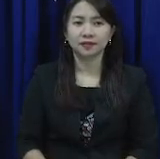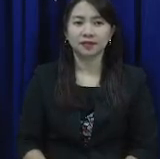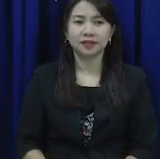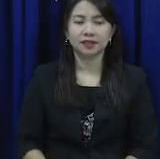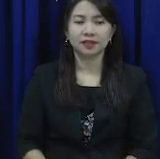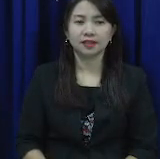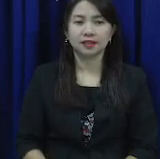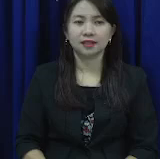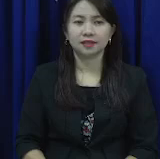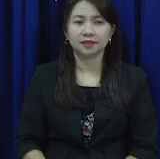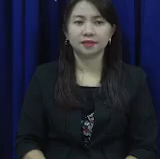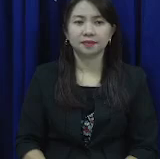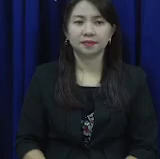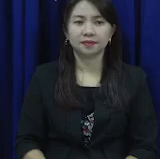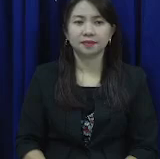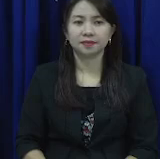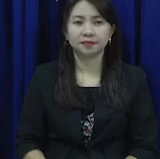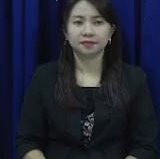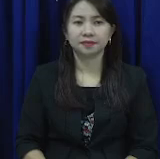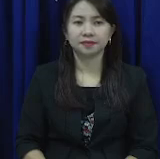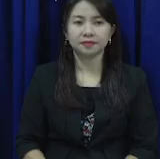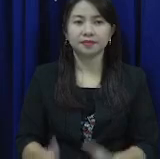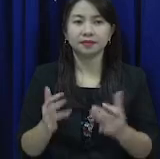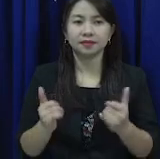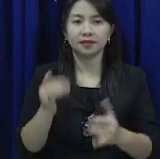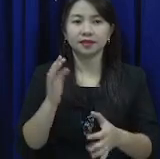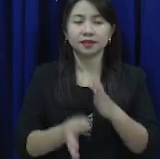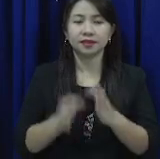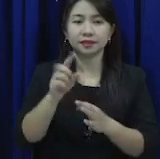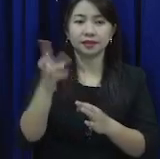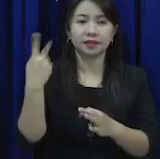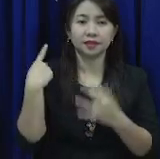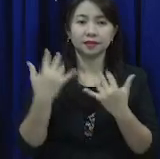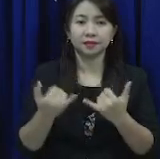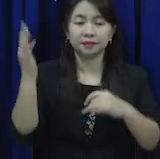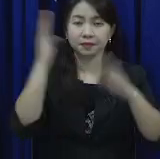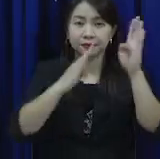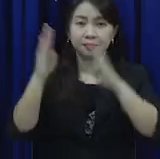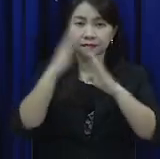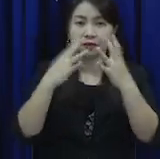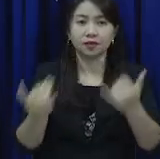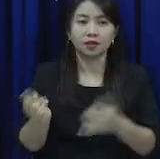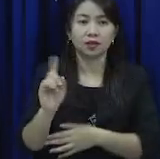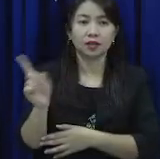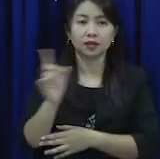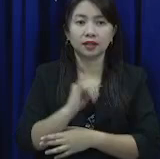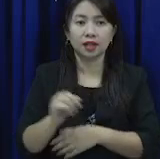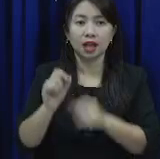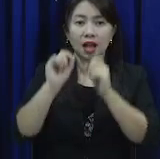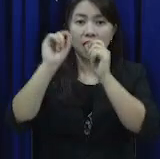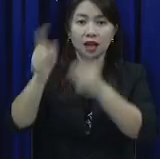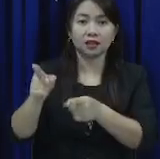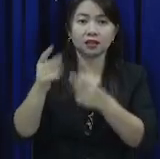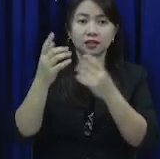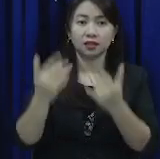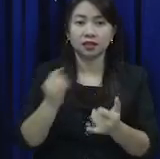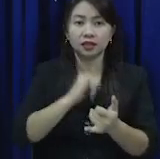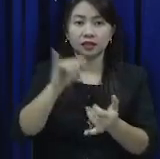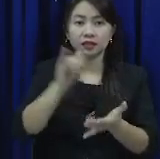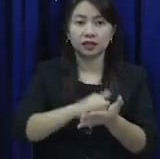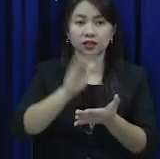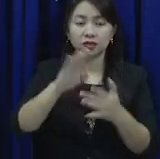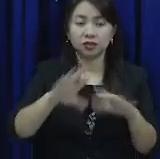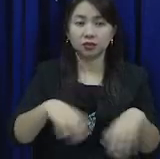the Ministry of God you see pag nagkaproblema kayo sa bahay Ano ba ang talagang sagutan yan bang trabaho niyo mhm Is it your